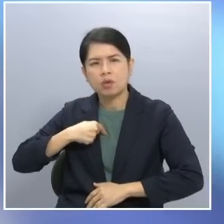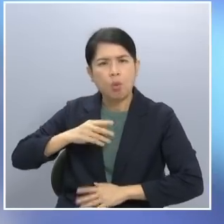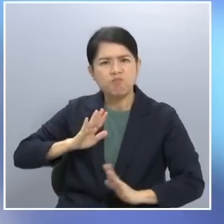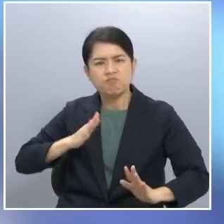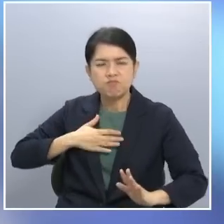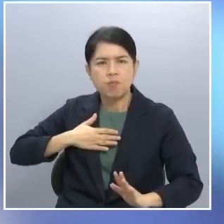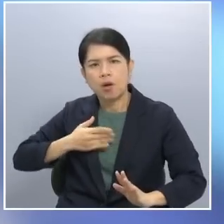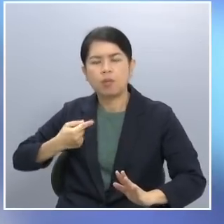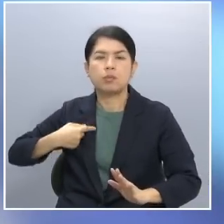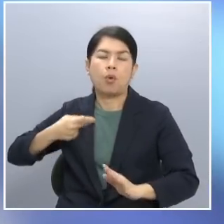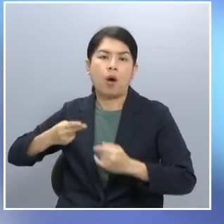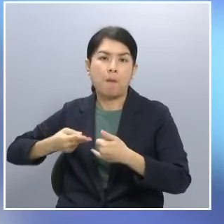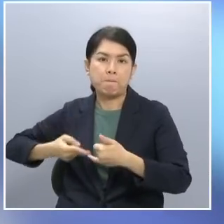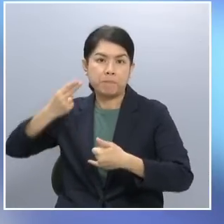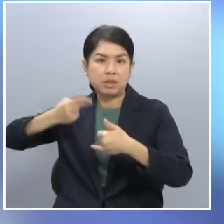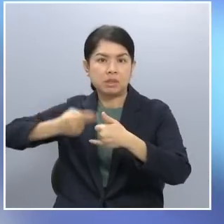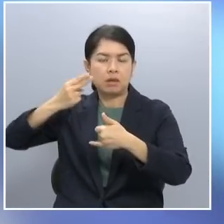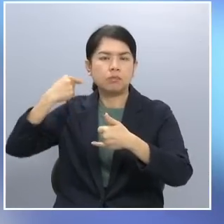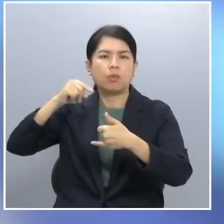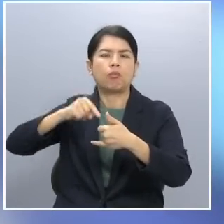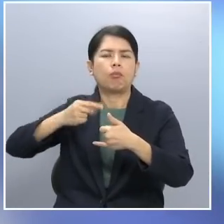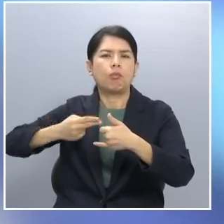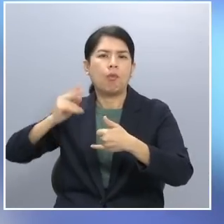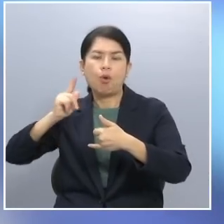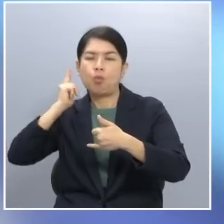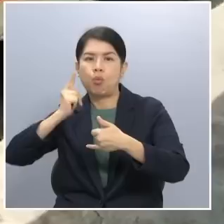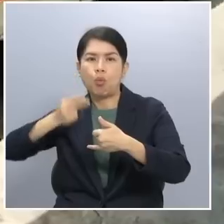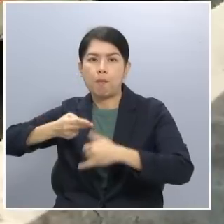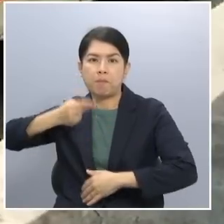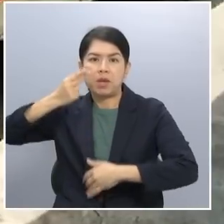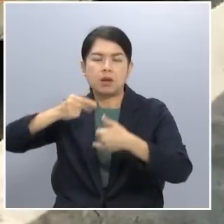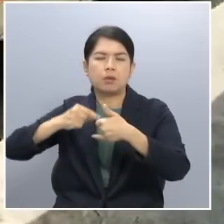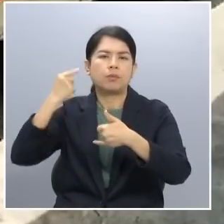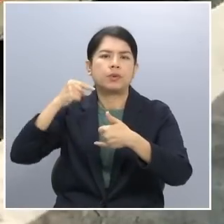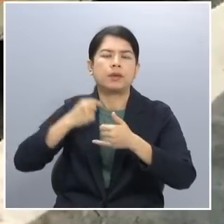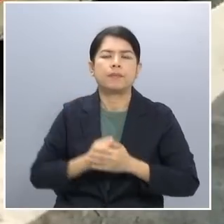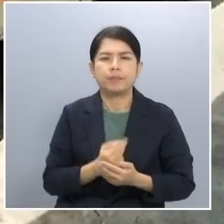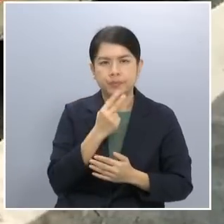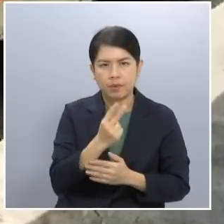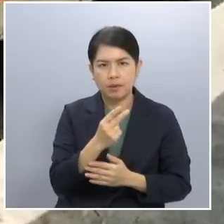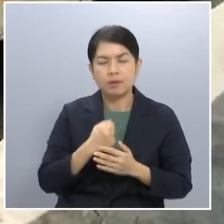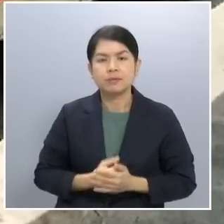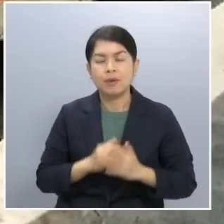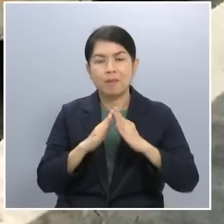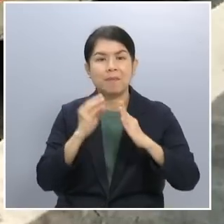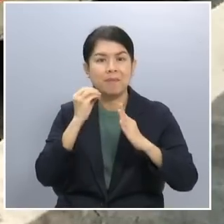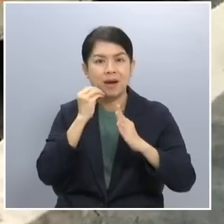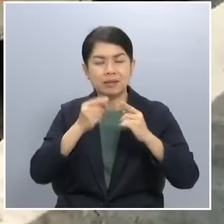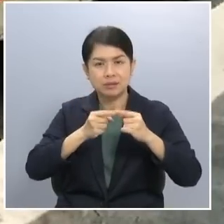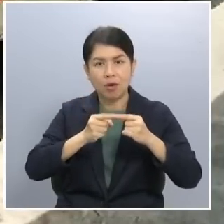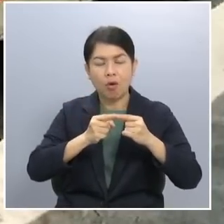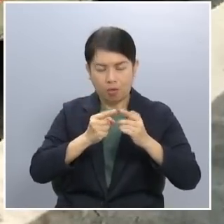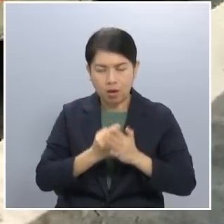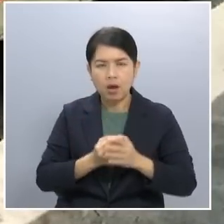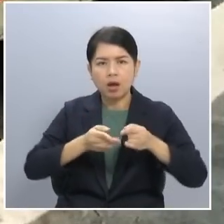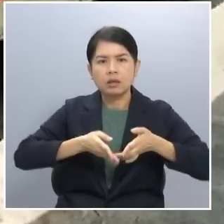องไปดูนะฮะคือจะมีภาพในกล้องวงจรปิดนะครับที่หมู่บ้านแห่งหนึ่งนะฮะอยู่ในคลอง11ถนนรังสิตนครนายกที่ตำบลบึงน้ำน